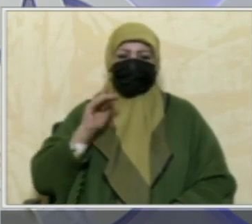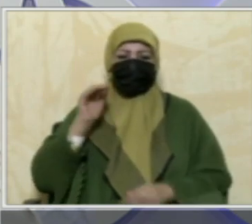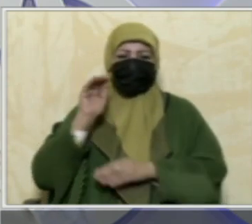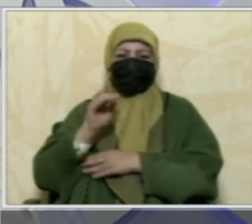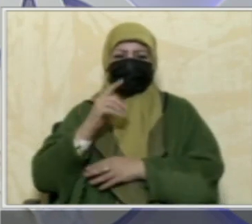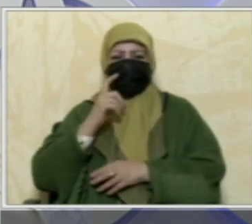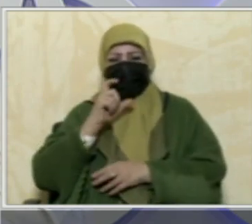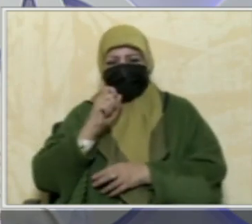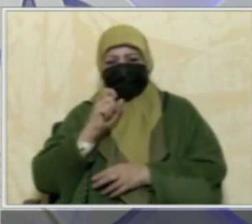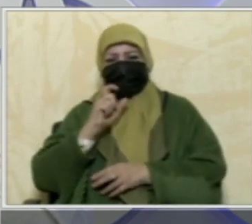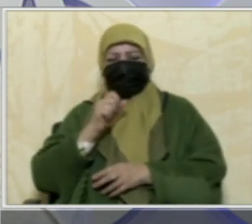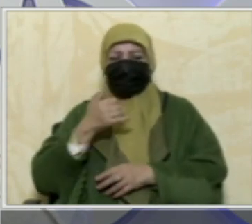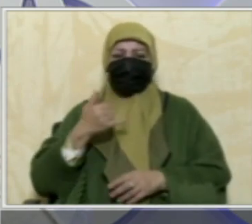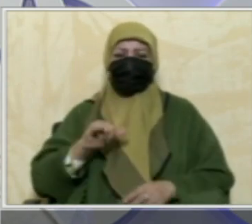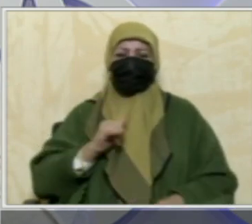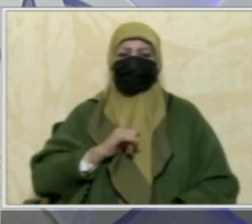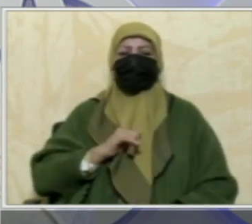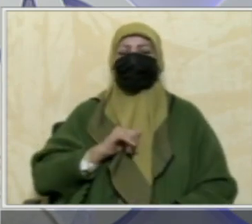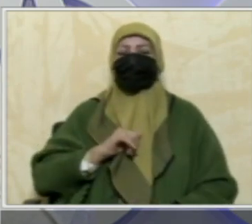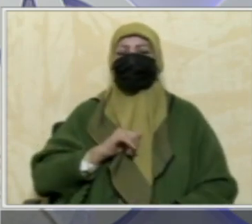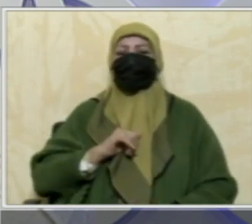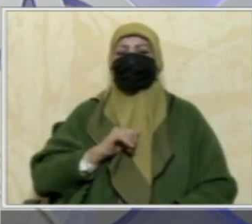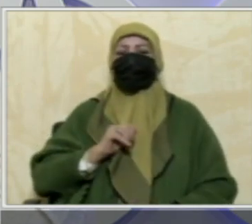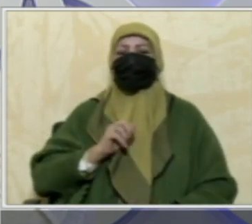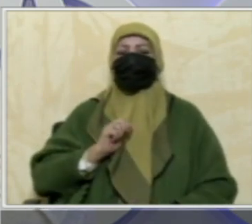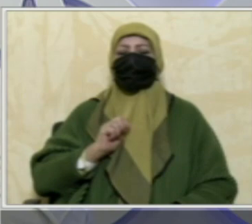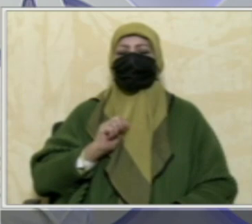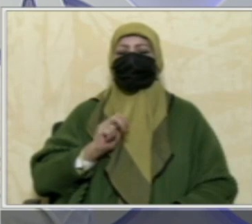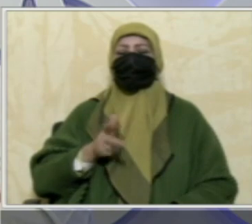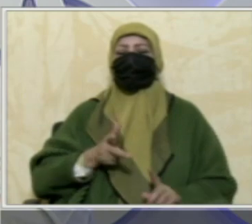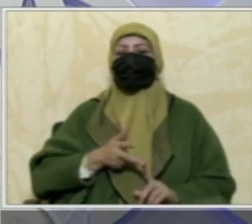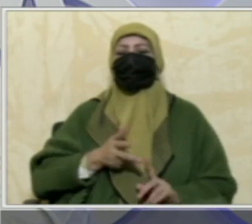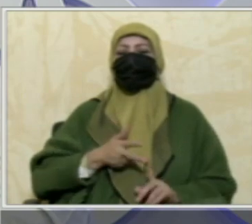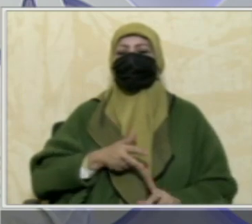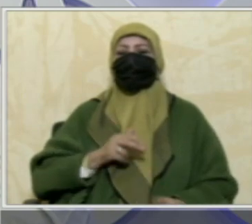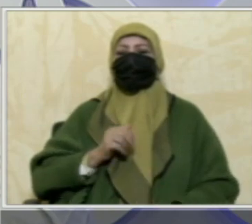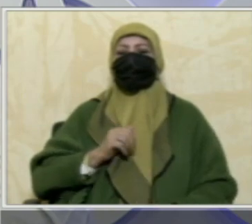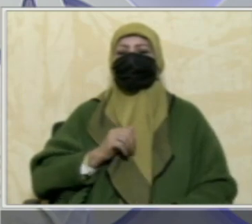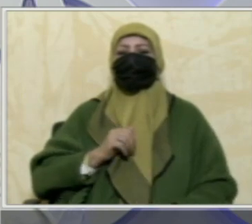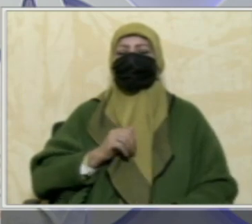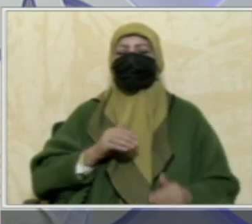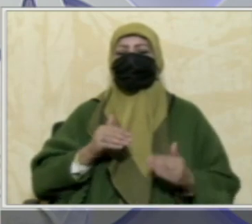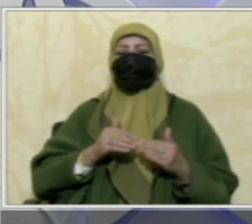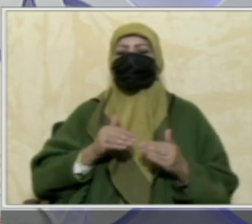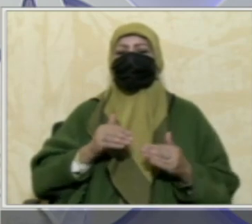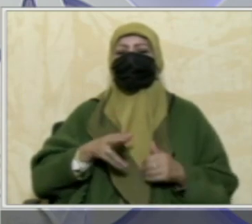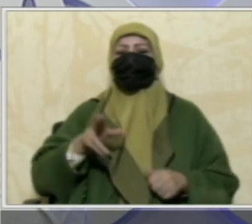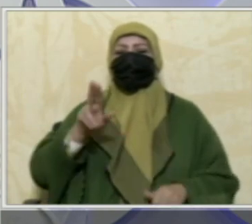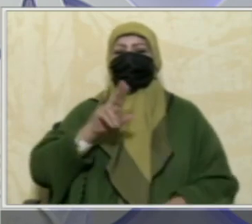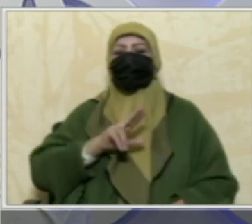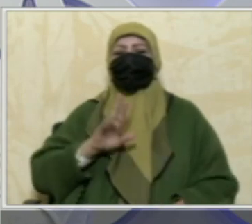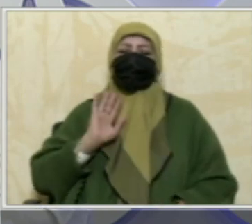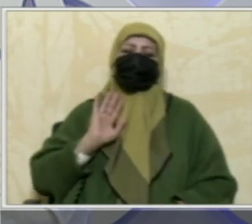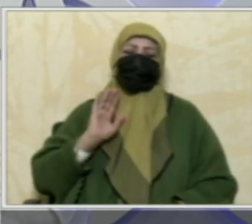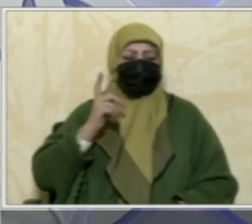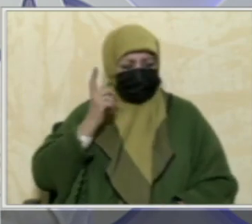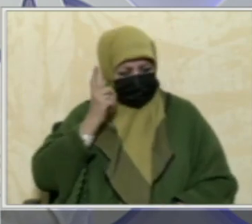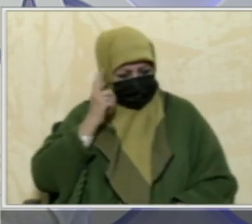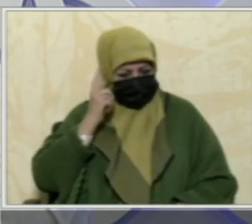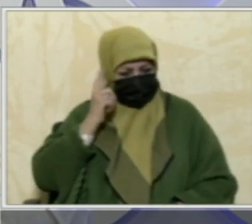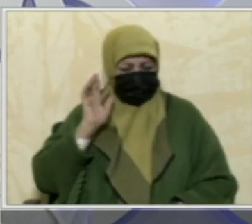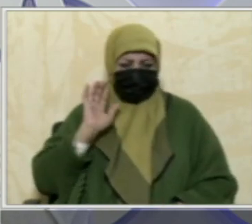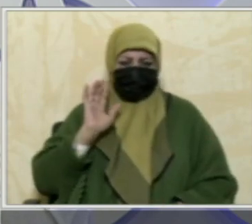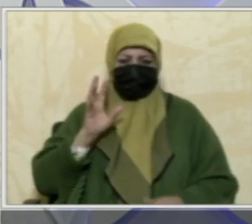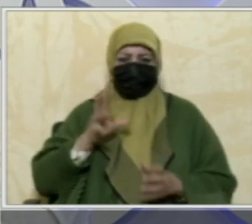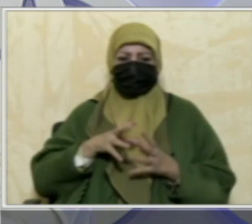السؤال الثالث لميلاد يسال عليه قصه عمر لا ادري يعني شو المراد بها اللي في بالي الان قصه يعني كانوا